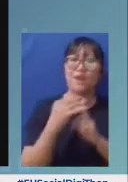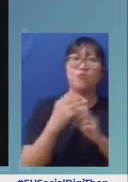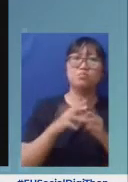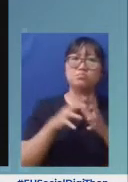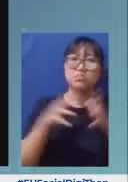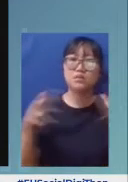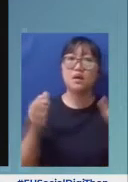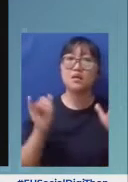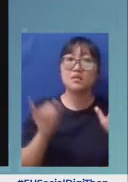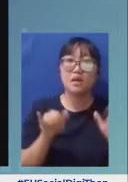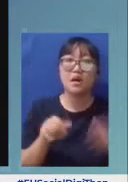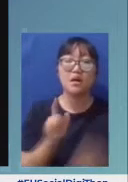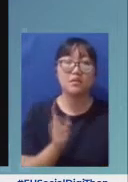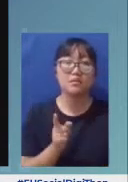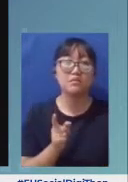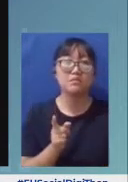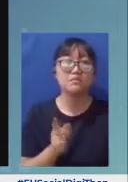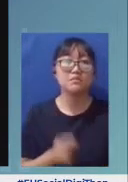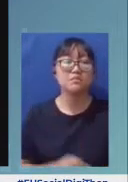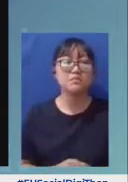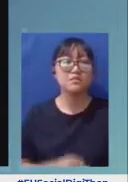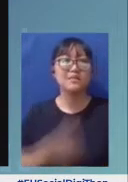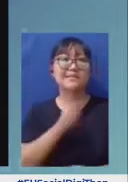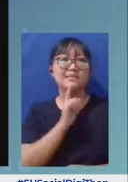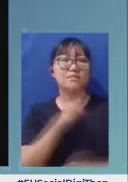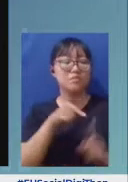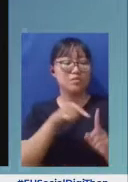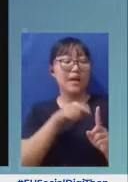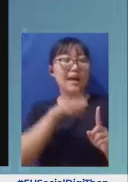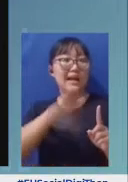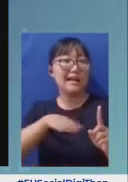anak-anak yang mendapati cyberbullying, mereka tahu. Ya,